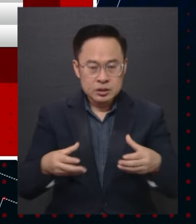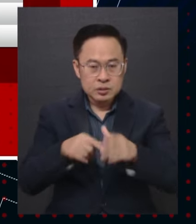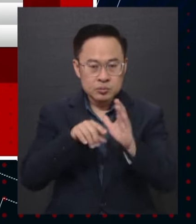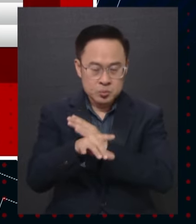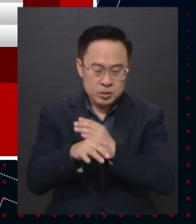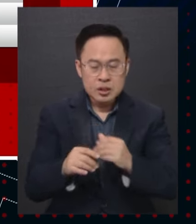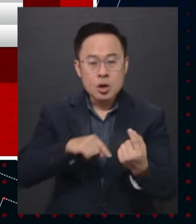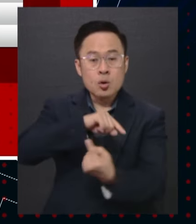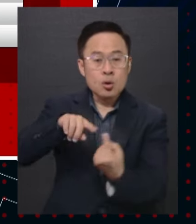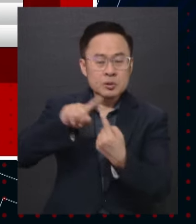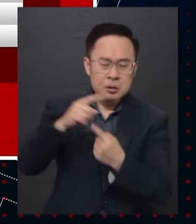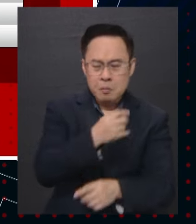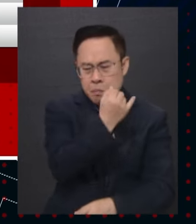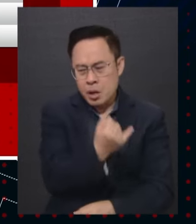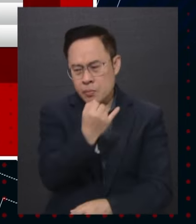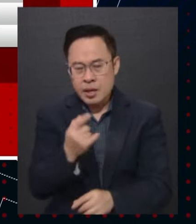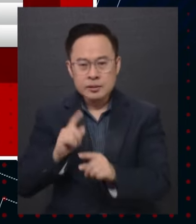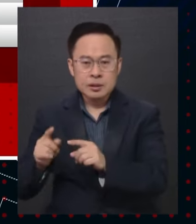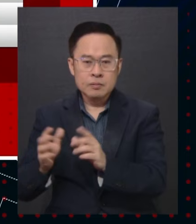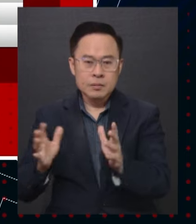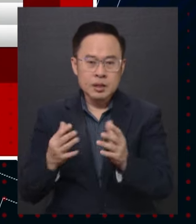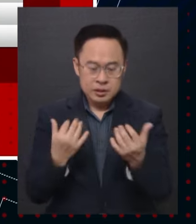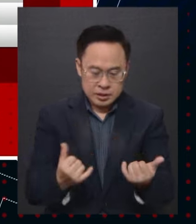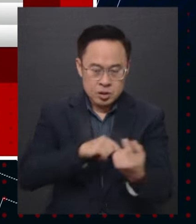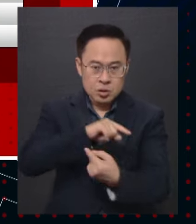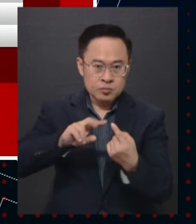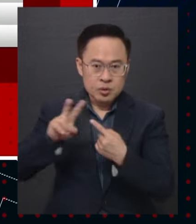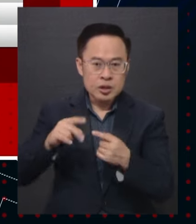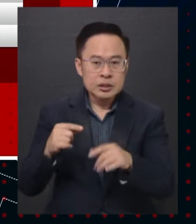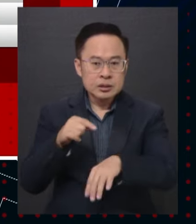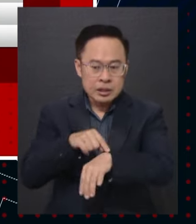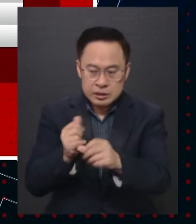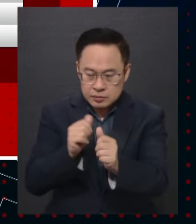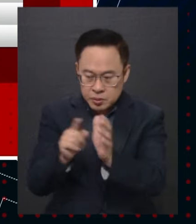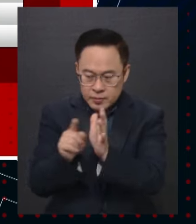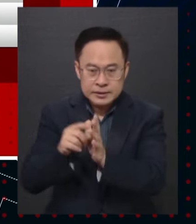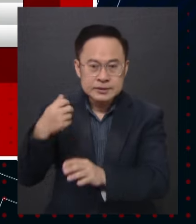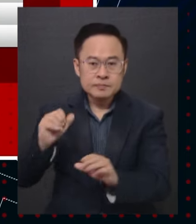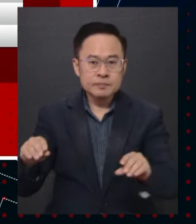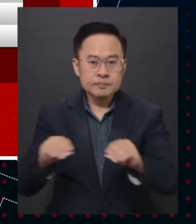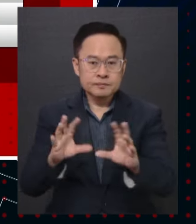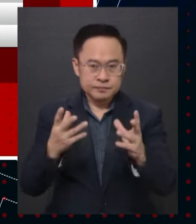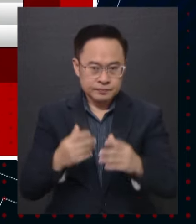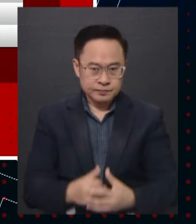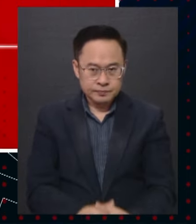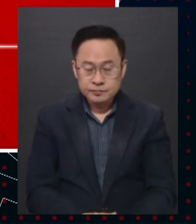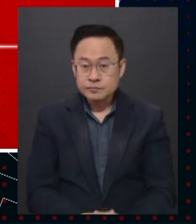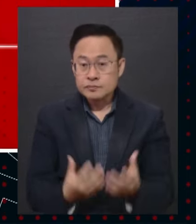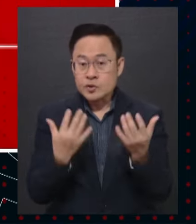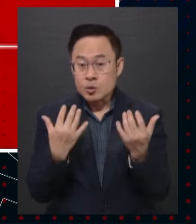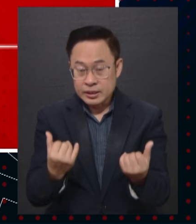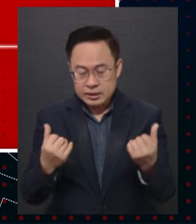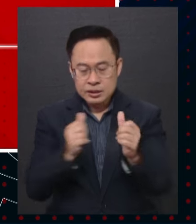ดมาเยอะเหมือนกันในการเจอกับทีมอันดับใกล้เคียงกันนะครับอ่ะนี่เป็นตารางคะแนนนะฮะส่วนโปรแกรมวันนี้มี3คู่นะ